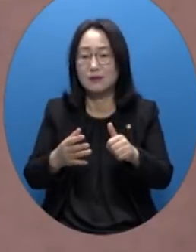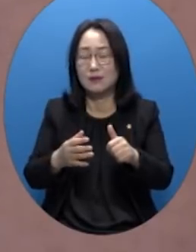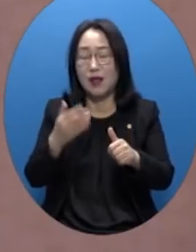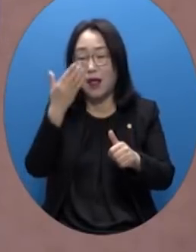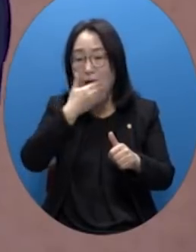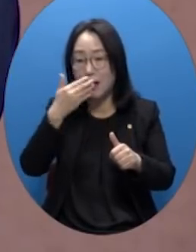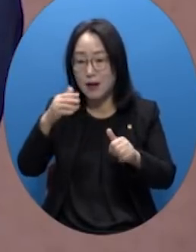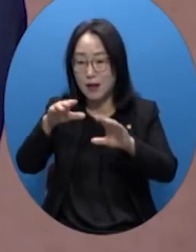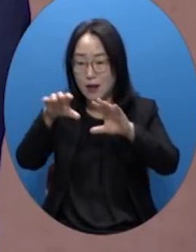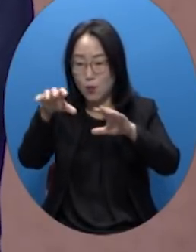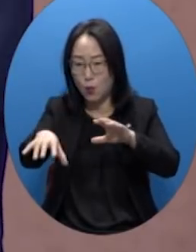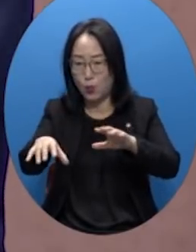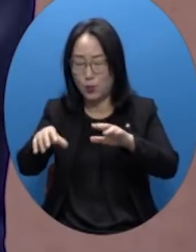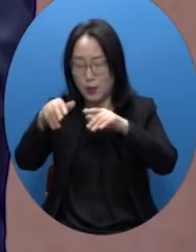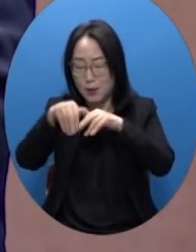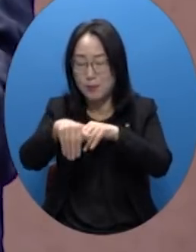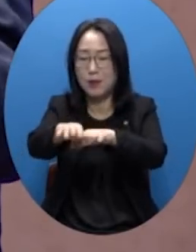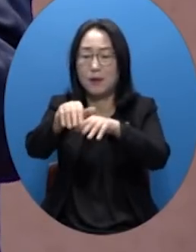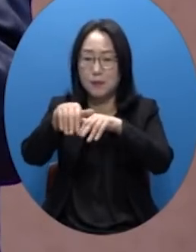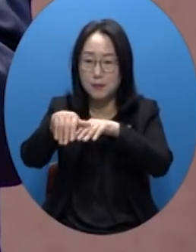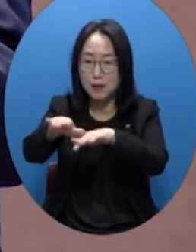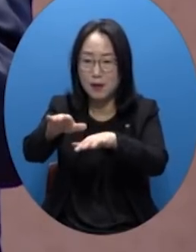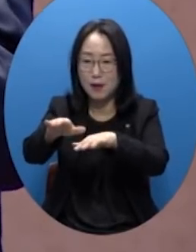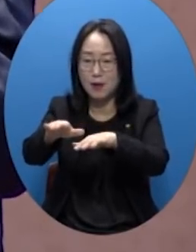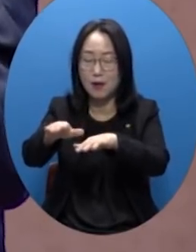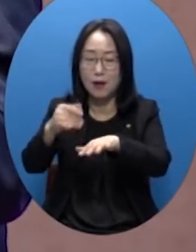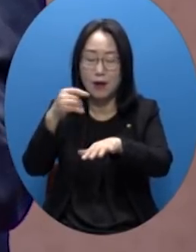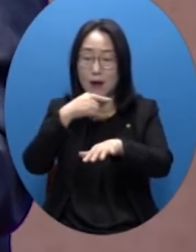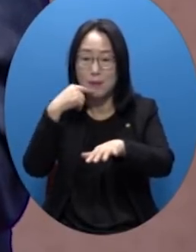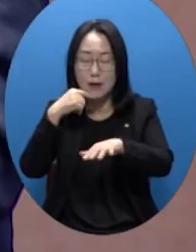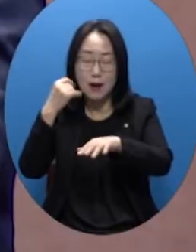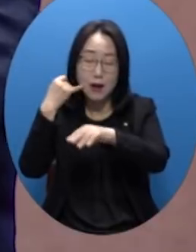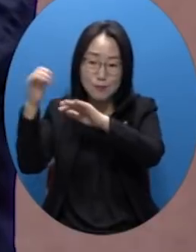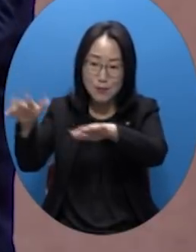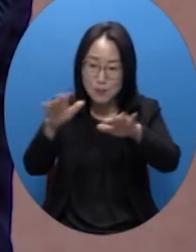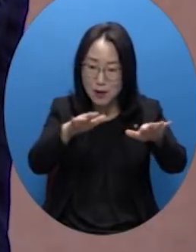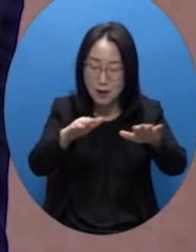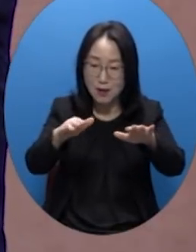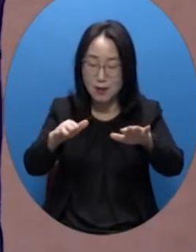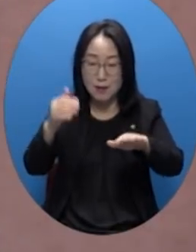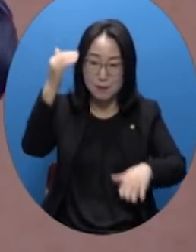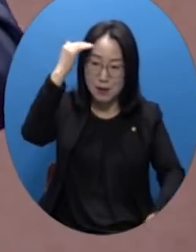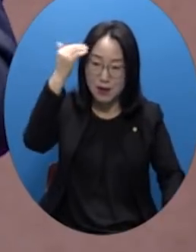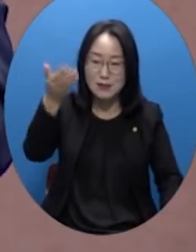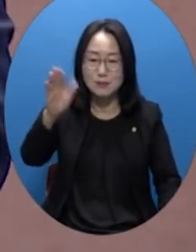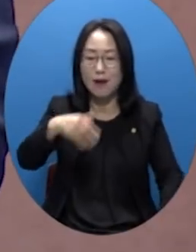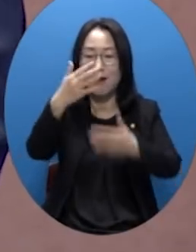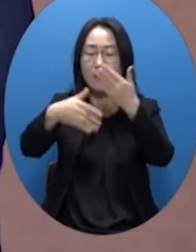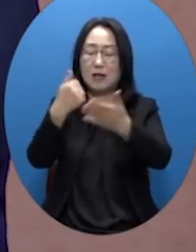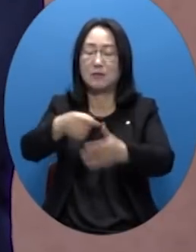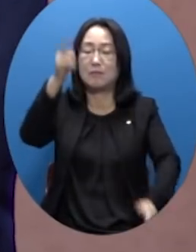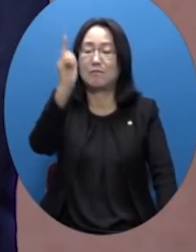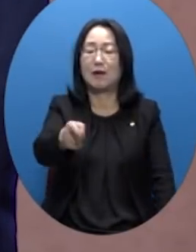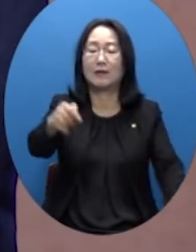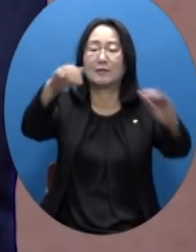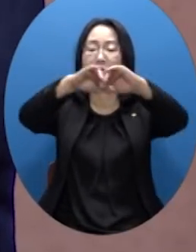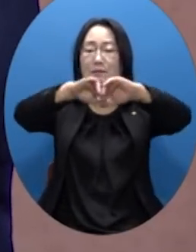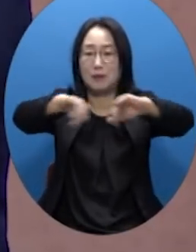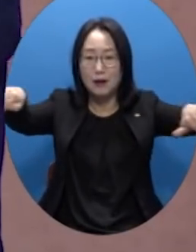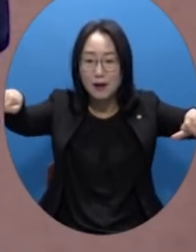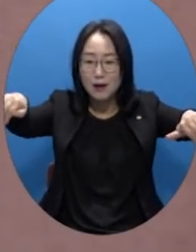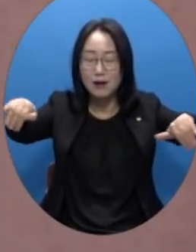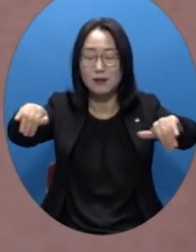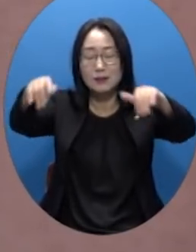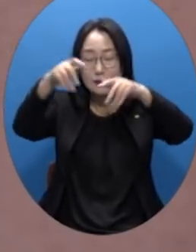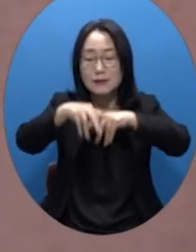가나안 땅을 향해 갑니다 그들 앞에 호야가 로 바뀌는데 하나님이 꾸 홍해를 갈아 4 바닥권